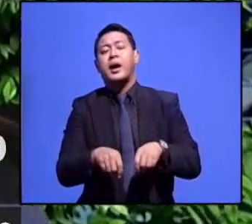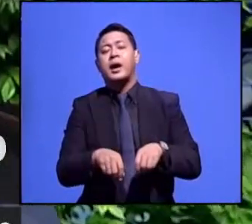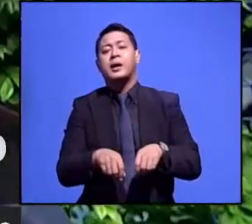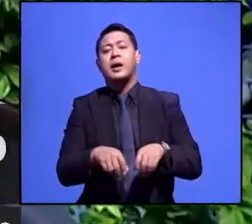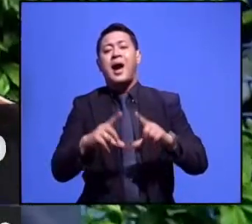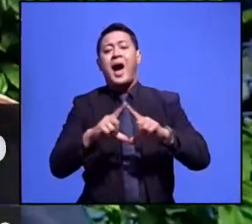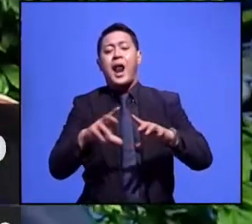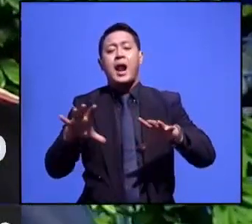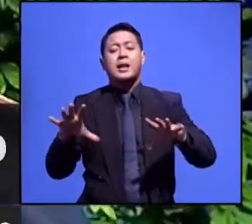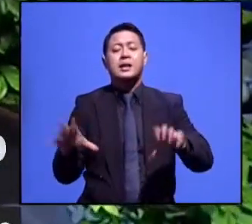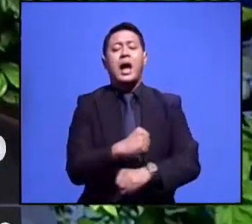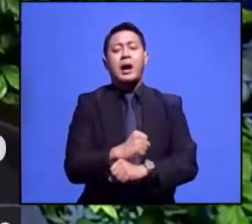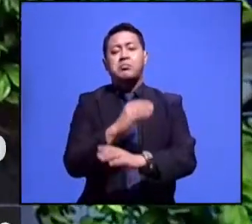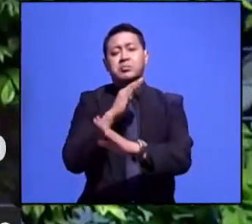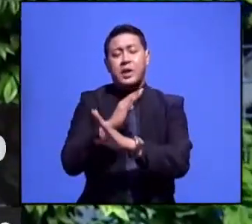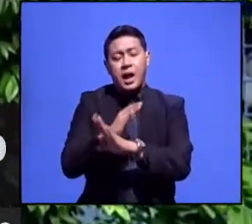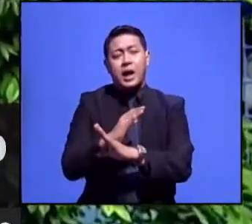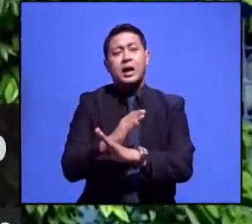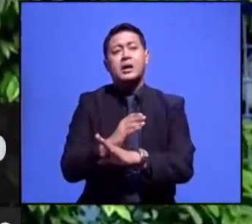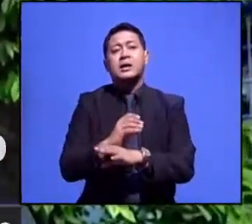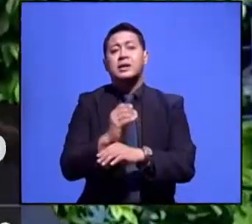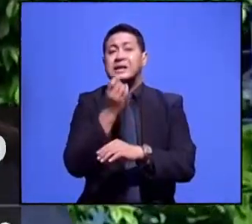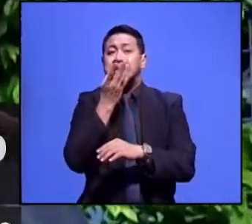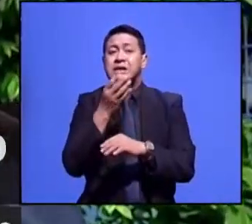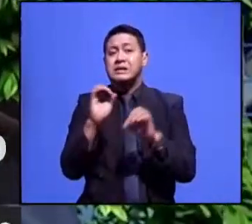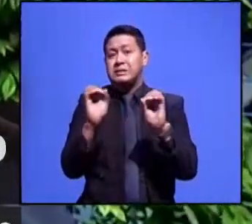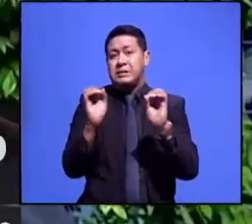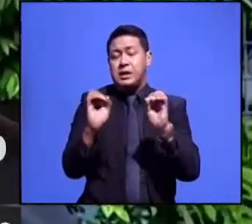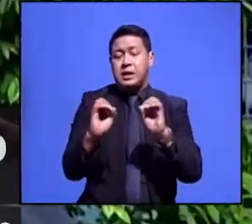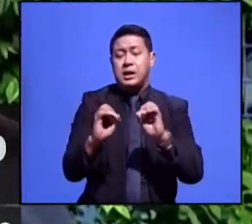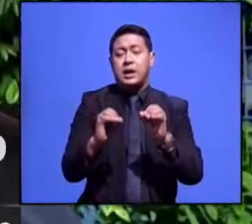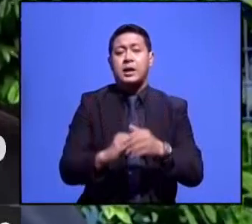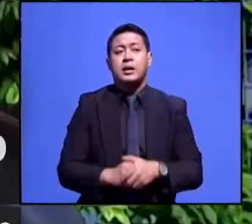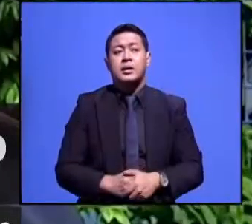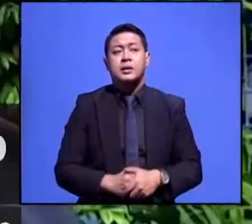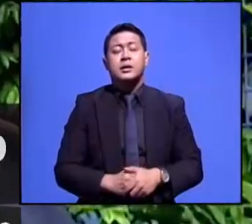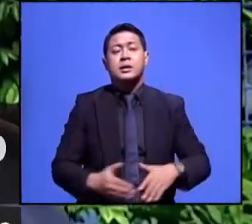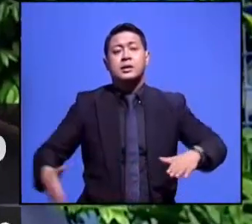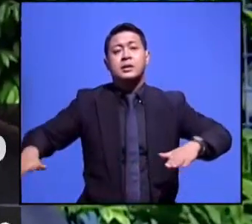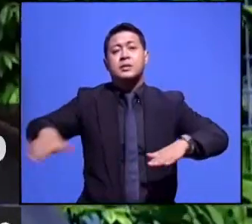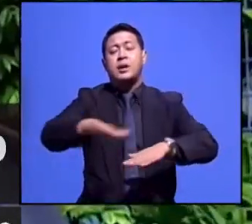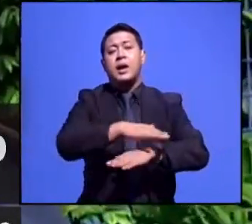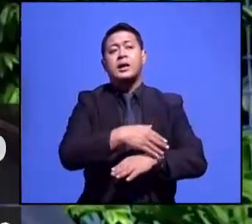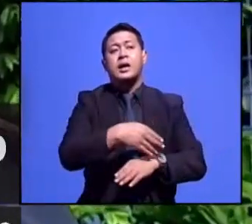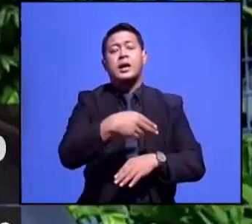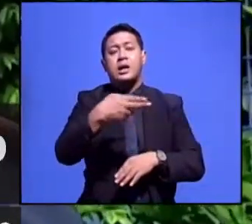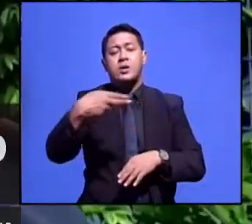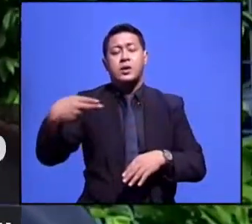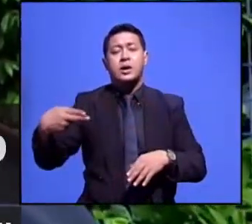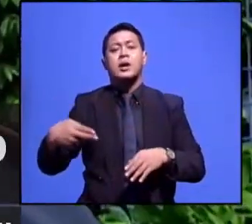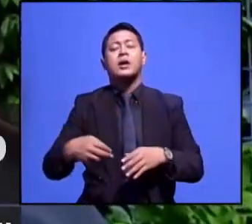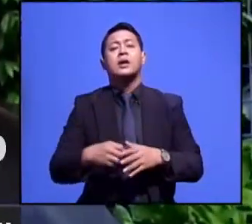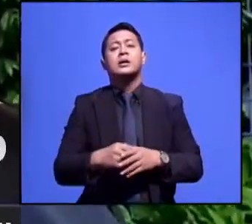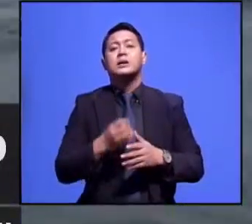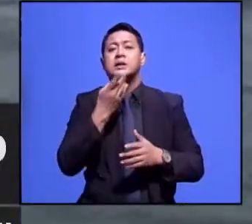yang terlarang dan tanpa izin, melakukan penangkapan ikan di wilayah ZEE